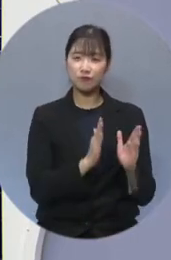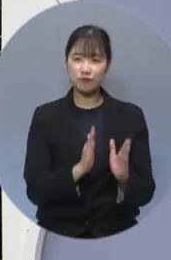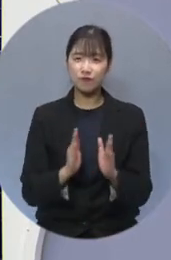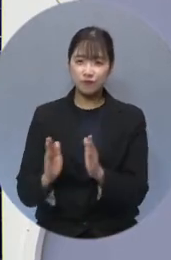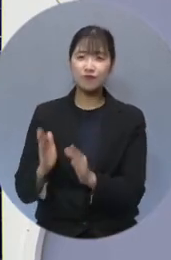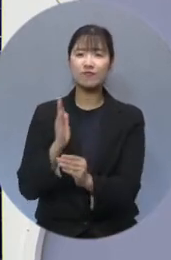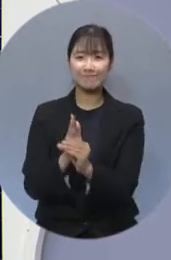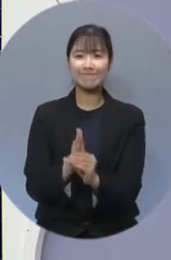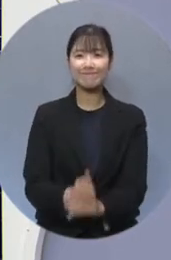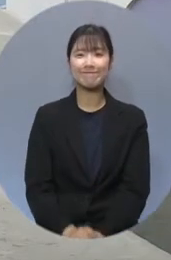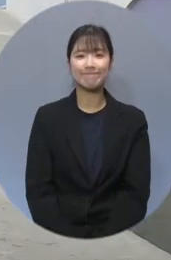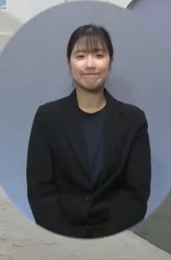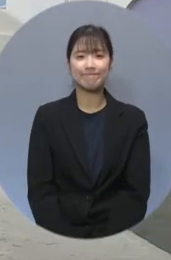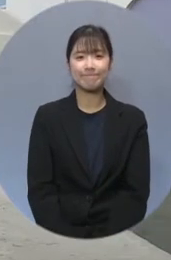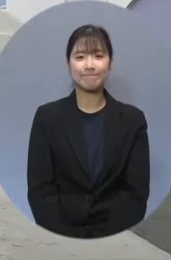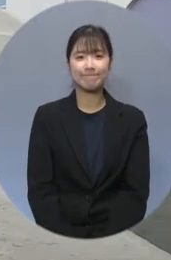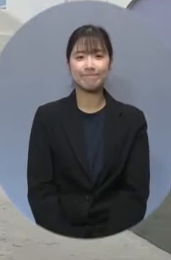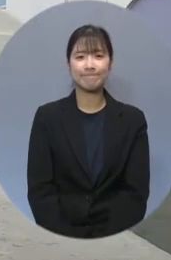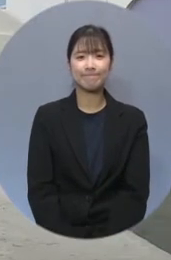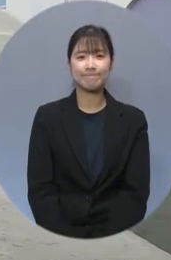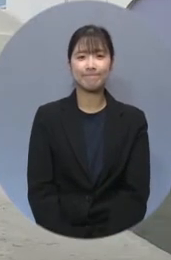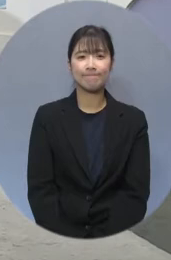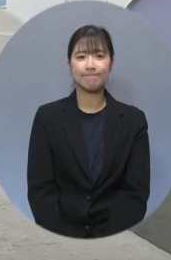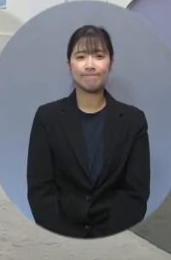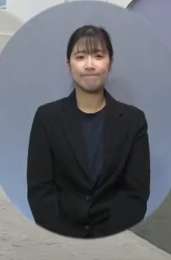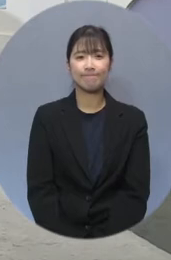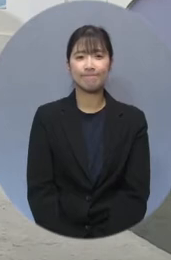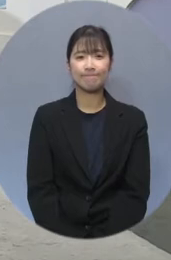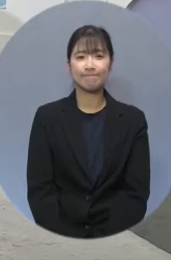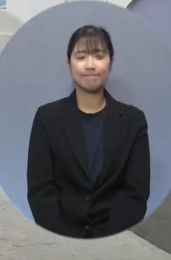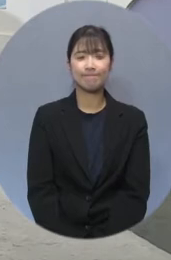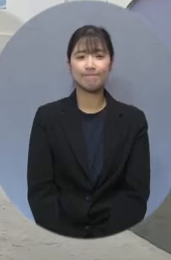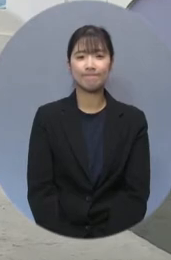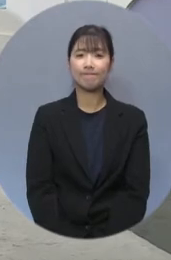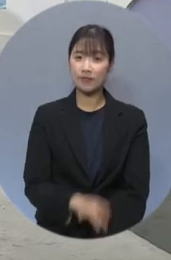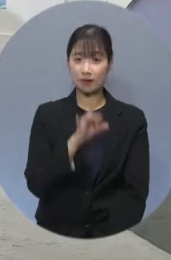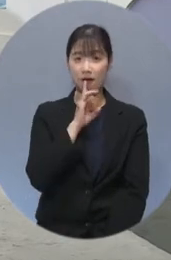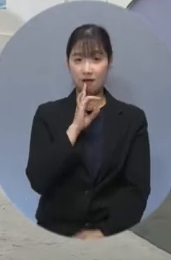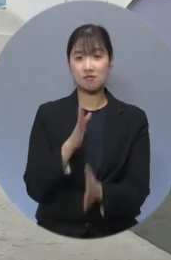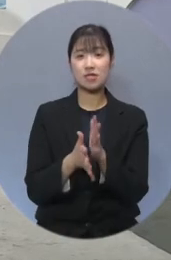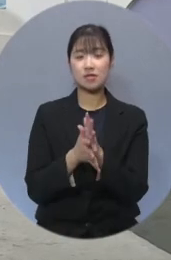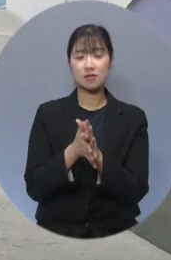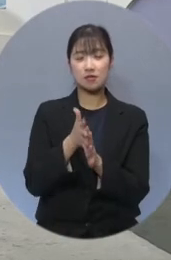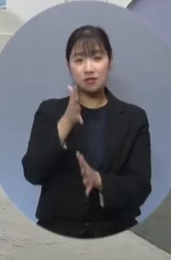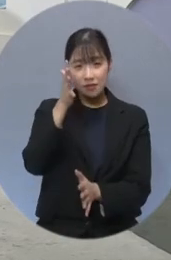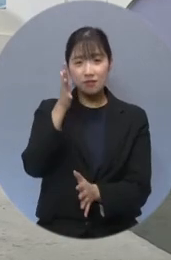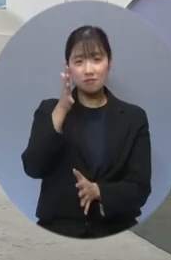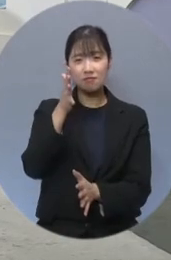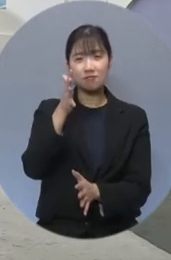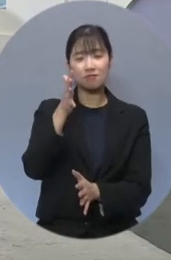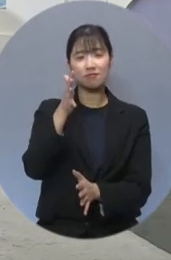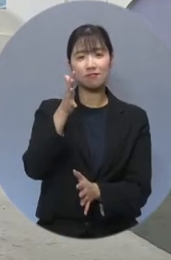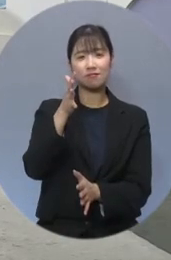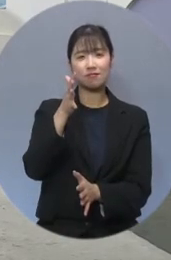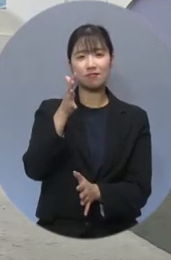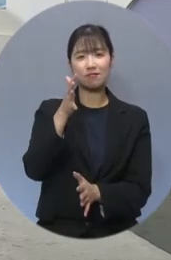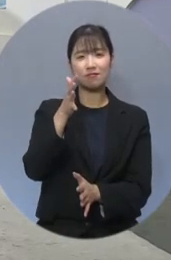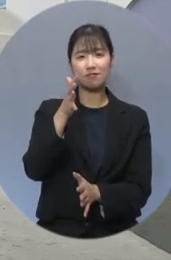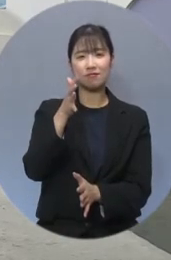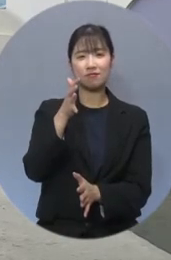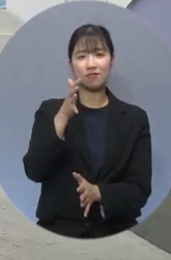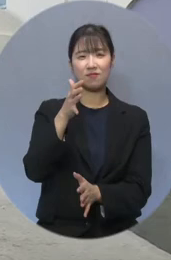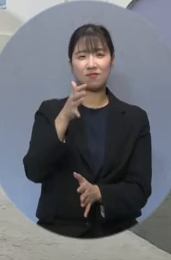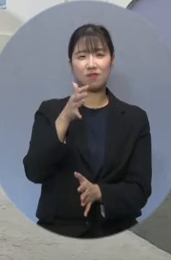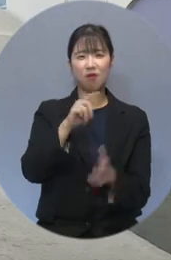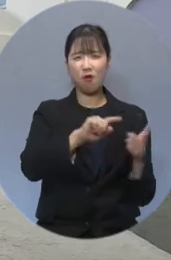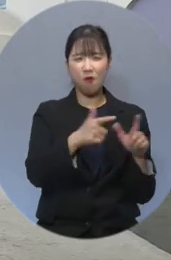하는 중입니다. 네네. 아 그렇습니까? 네, 강릉시에서 결국은 이제